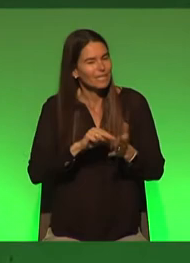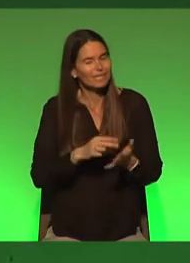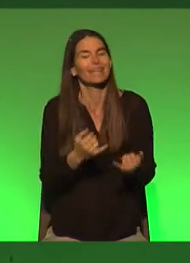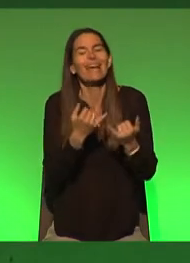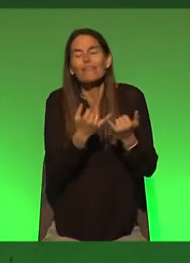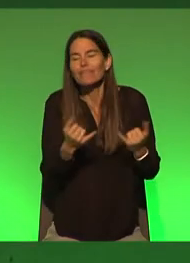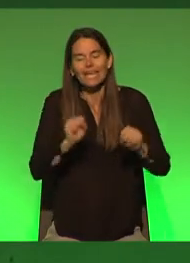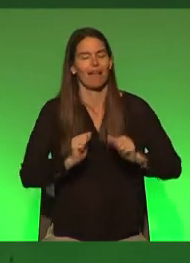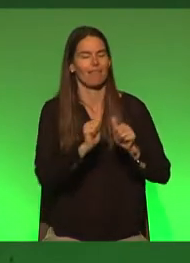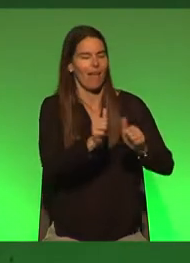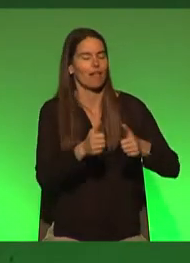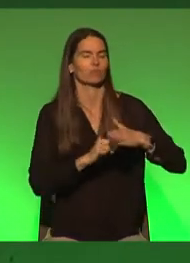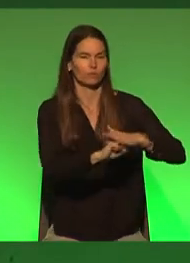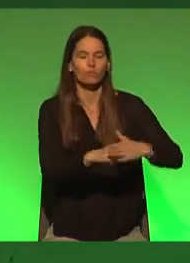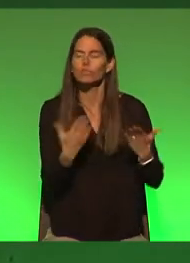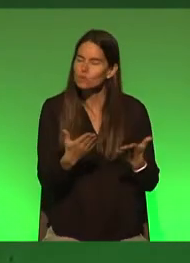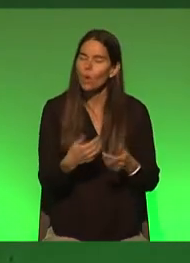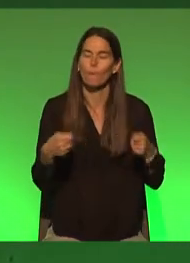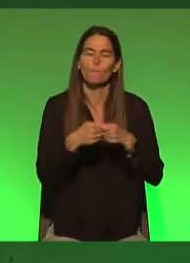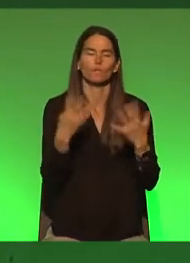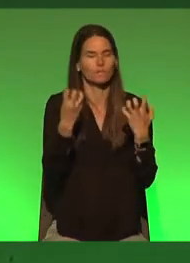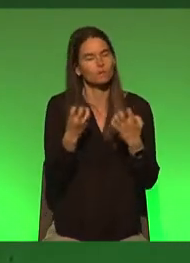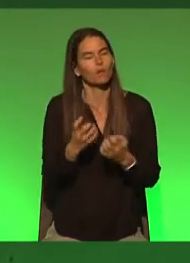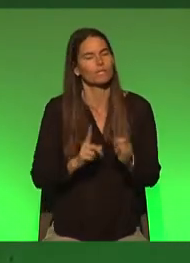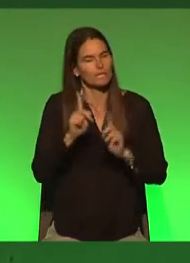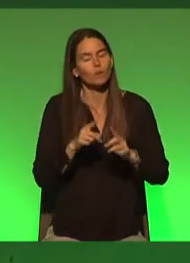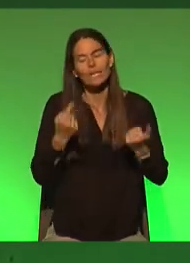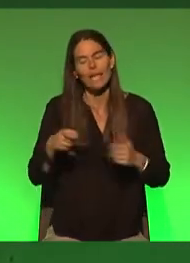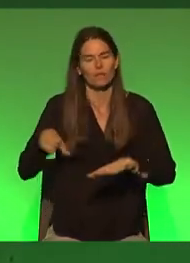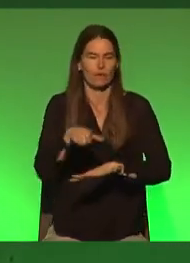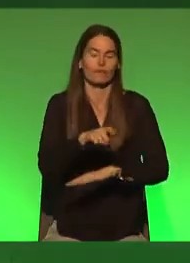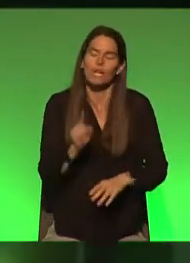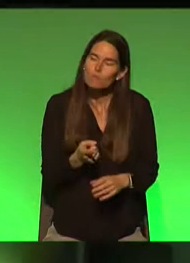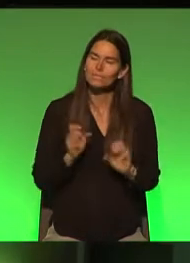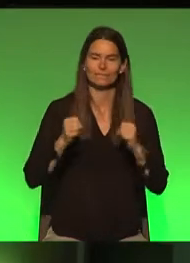müsst. Das ist die Aufgabe für Bündnis 90 Die Grünen, auch in Nordrhein-Westfalen.